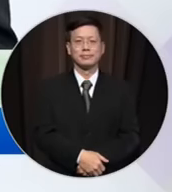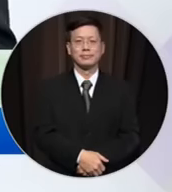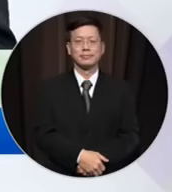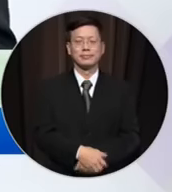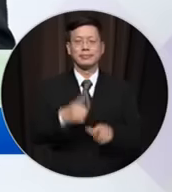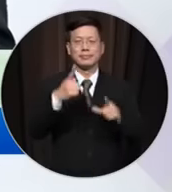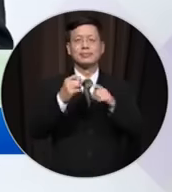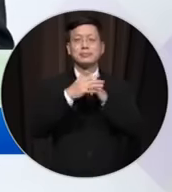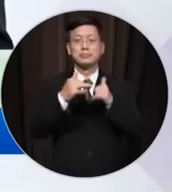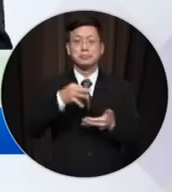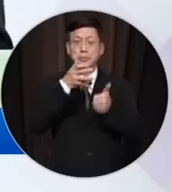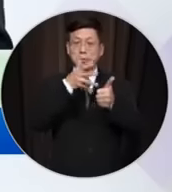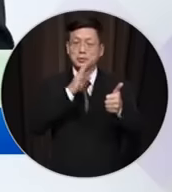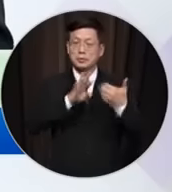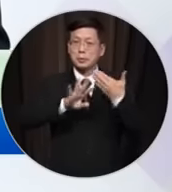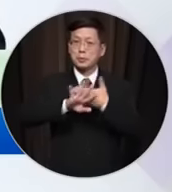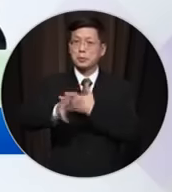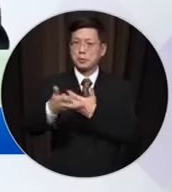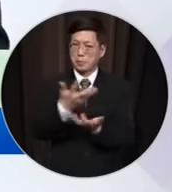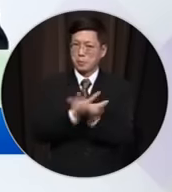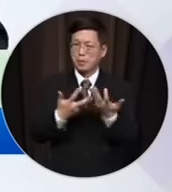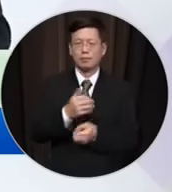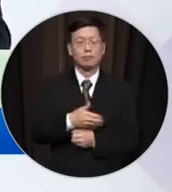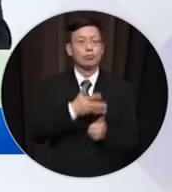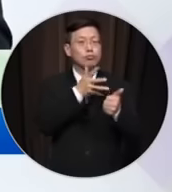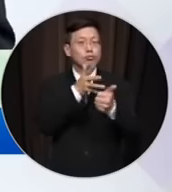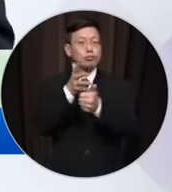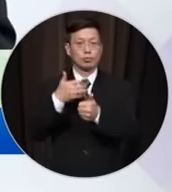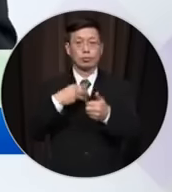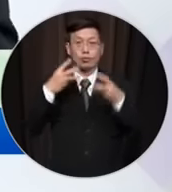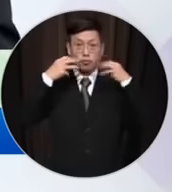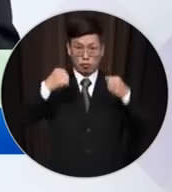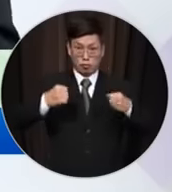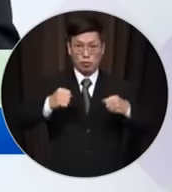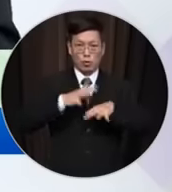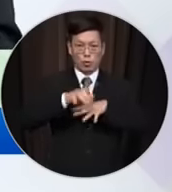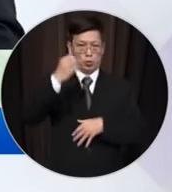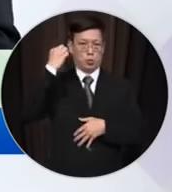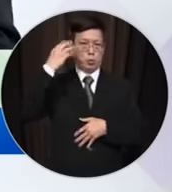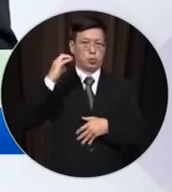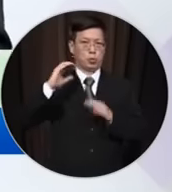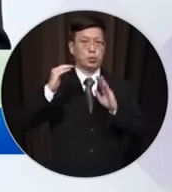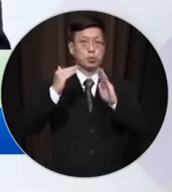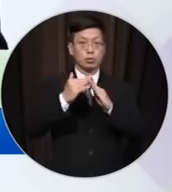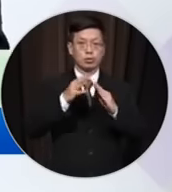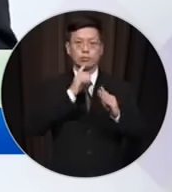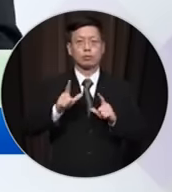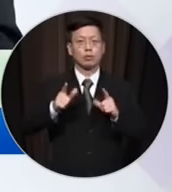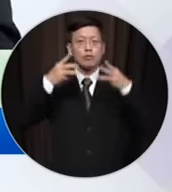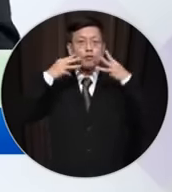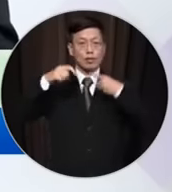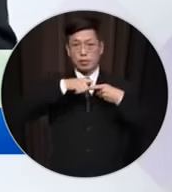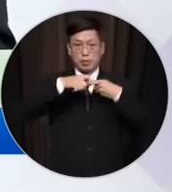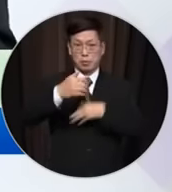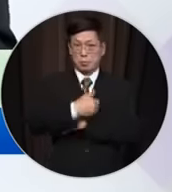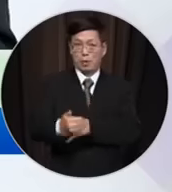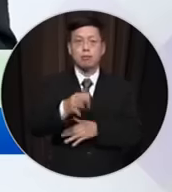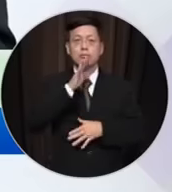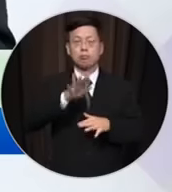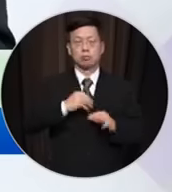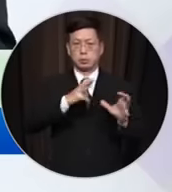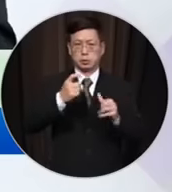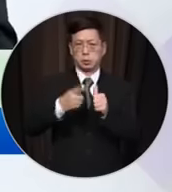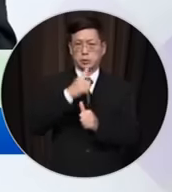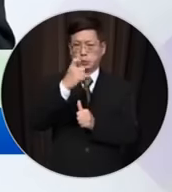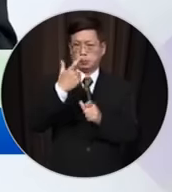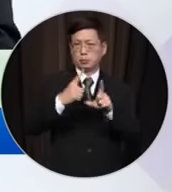公民提问二，外交议题，请问候选人，非洲将出现一个新国家，东非联邦，是世界第16大